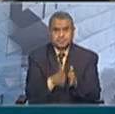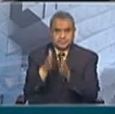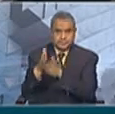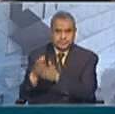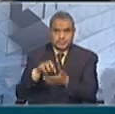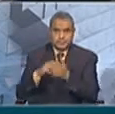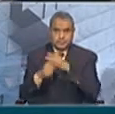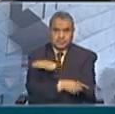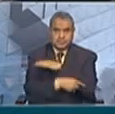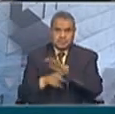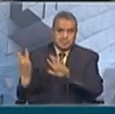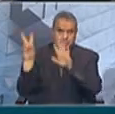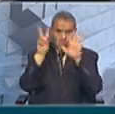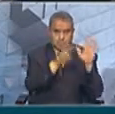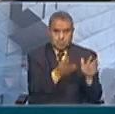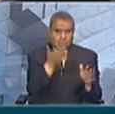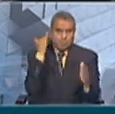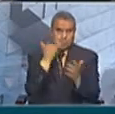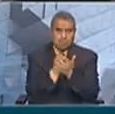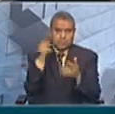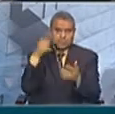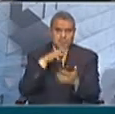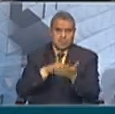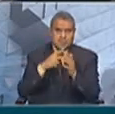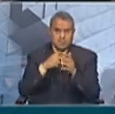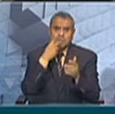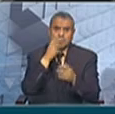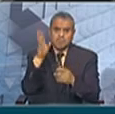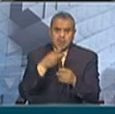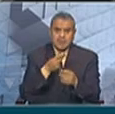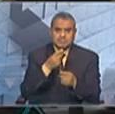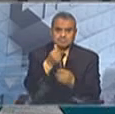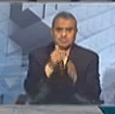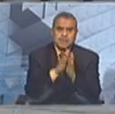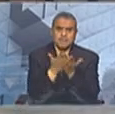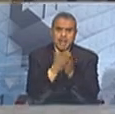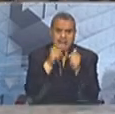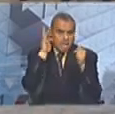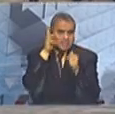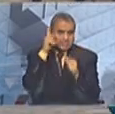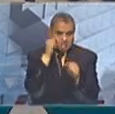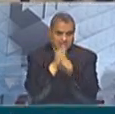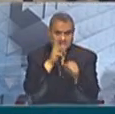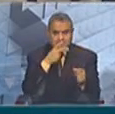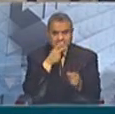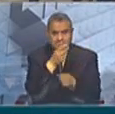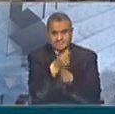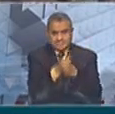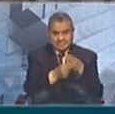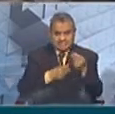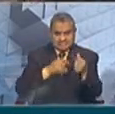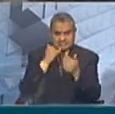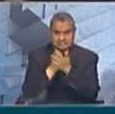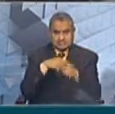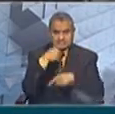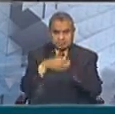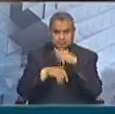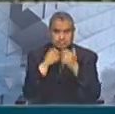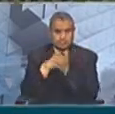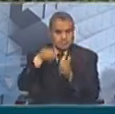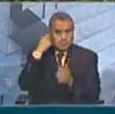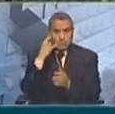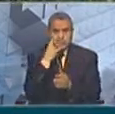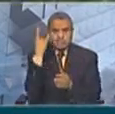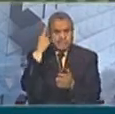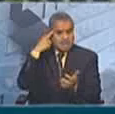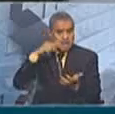من الأسبوع تلقت شارلي إبدو تهديدات اعتبرت خطيرة، وطلب وزير الداخلية في أعقاب ورود تلك